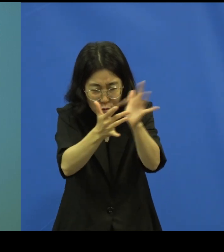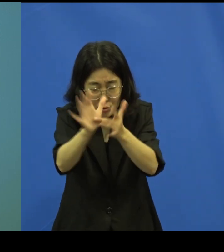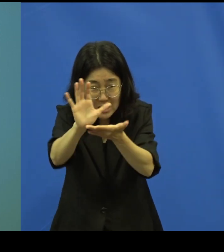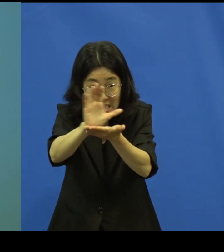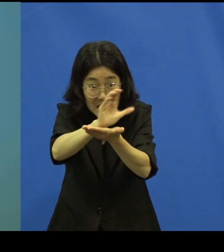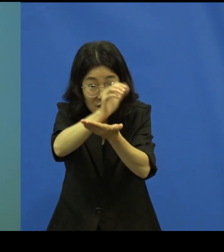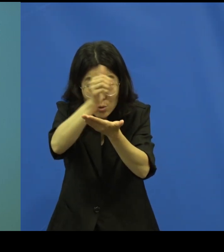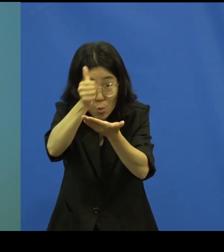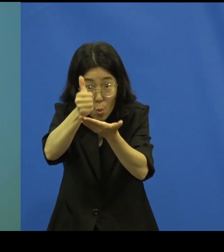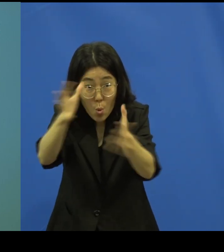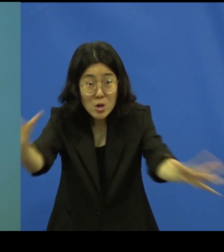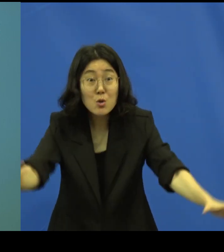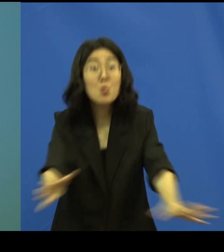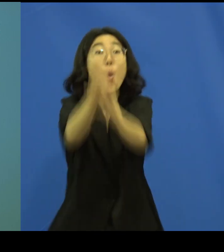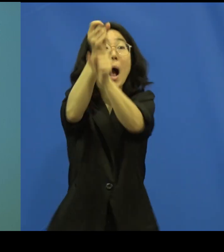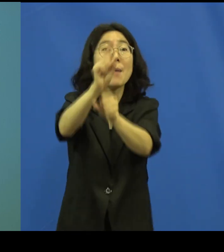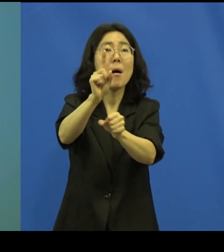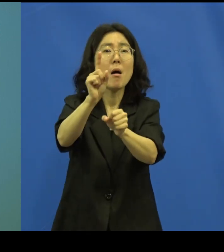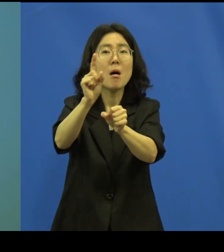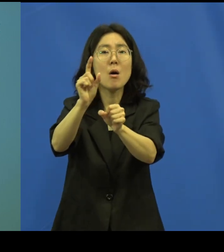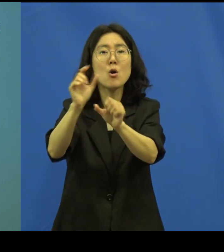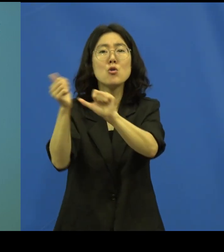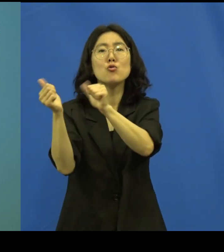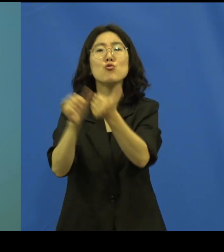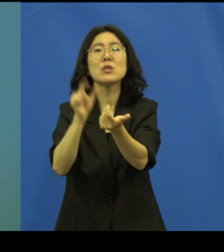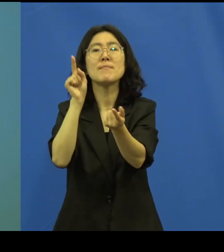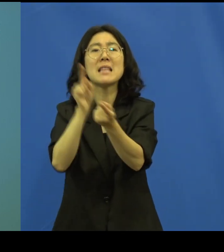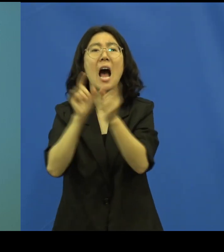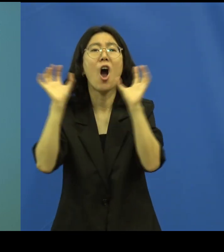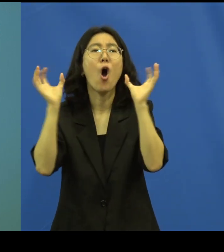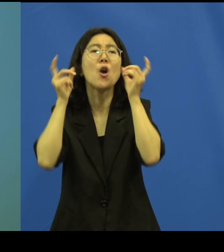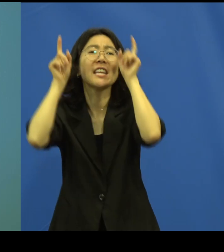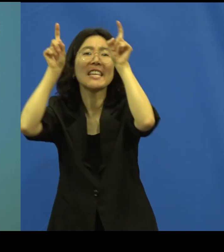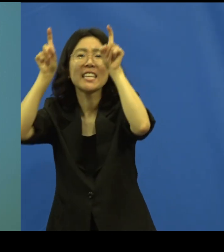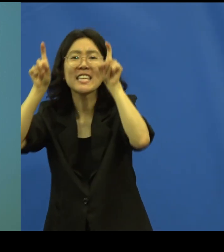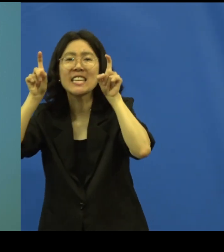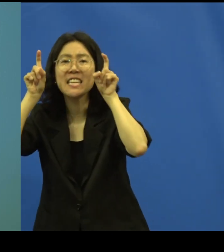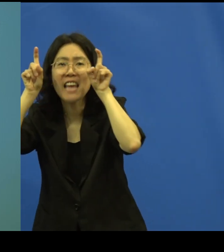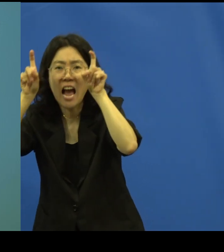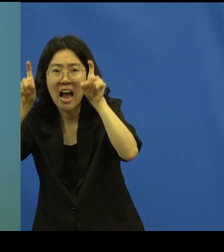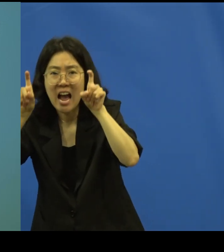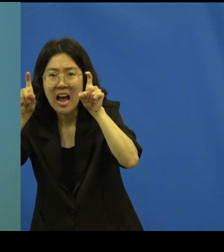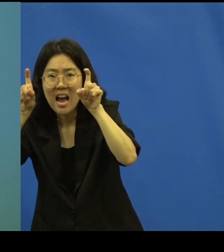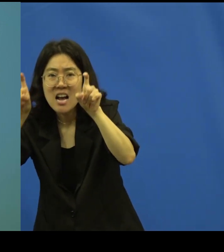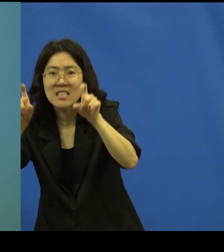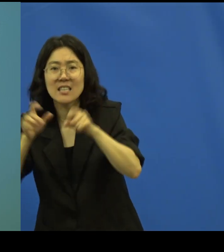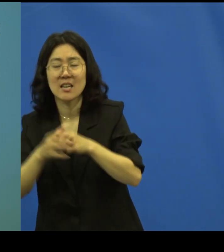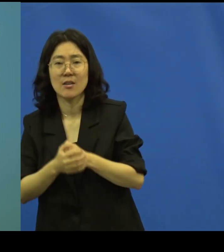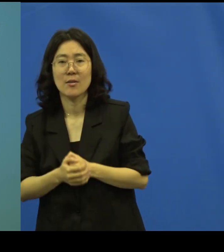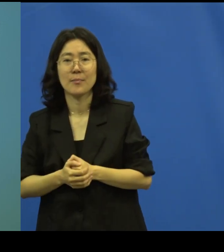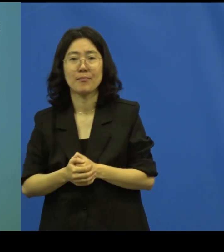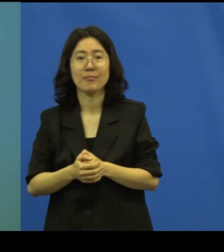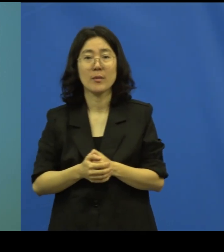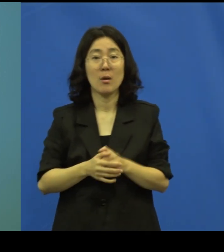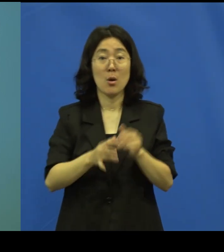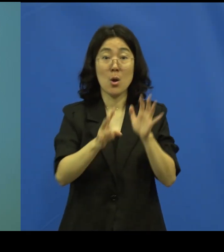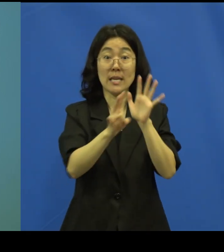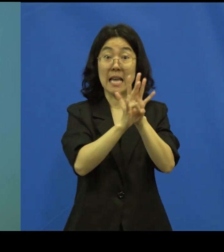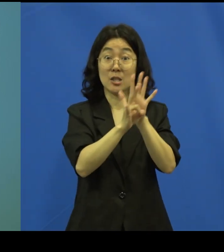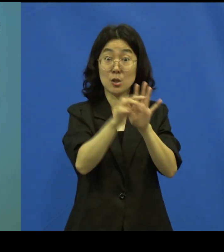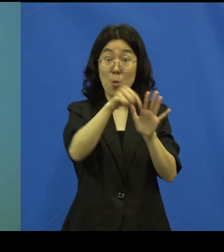어린 양. 그래서 요한계시록에서 이 어린 양은 몇 번 나오는가 하면요,